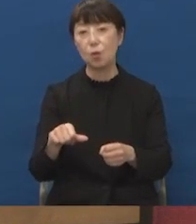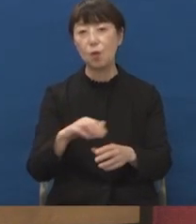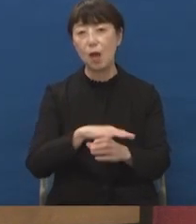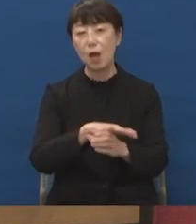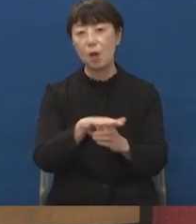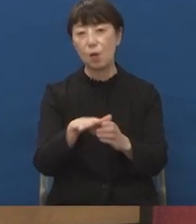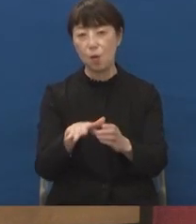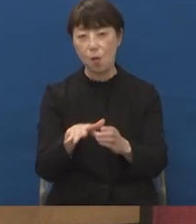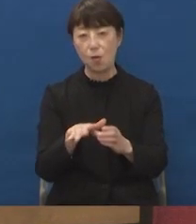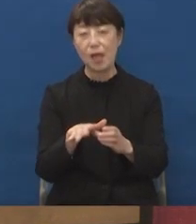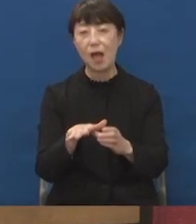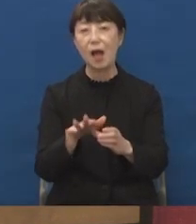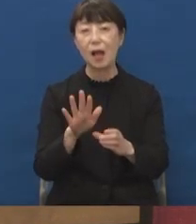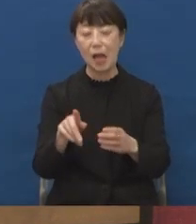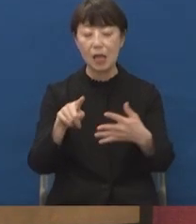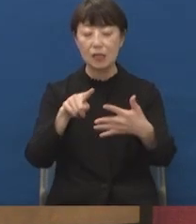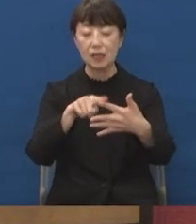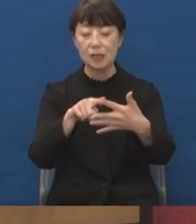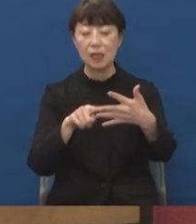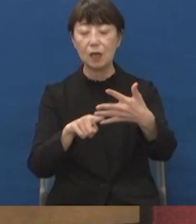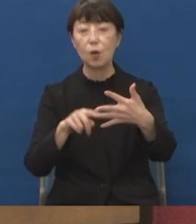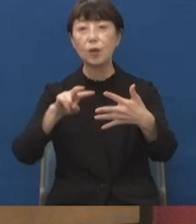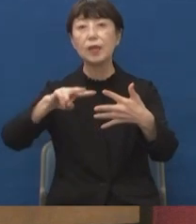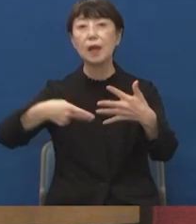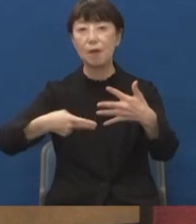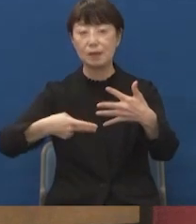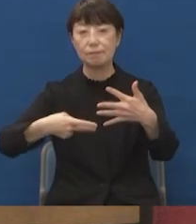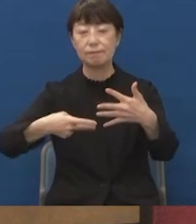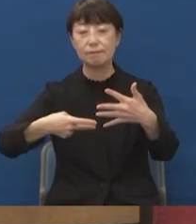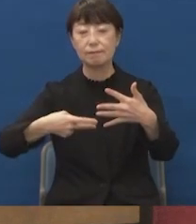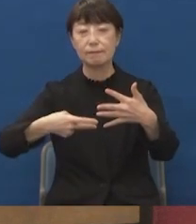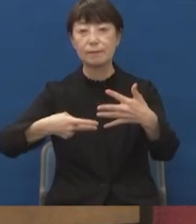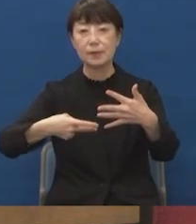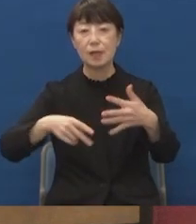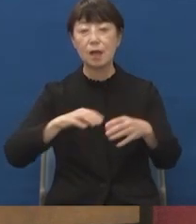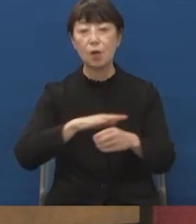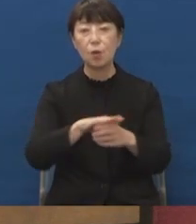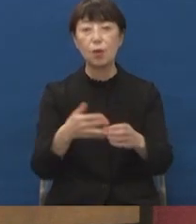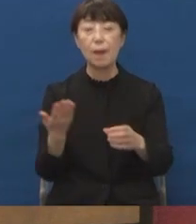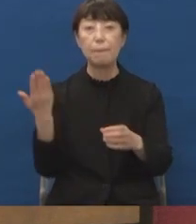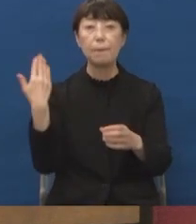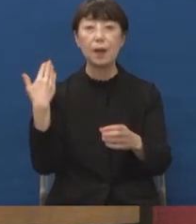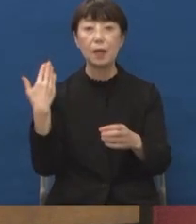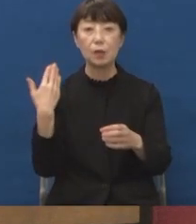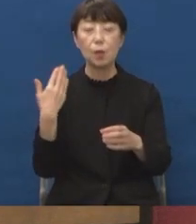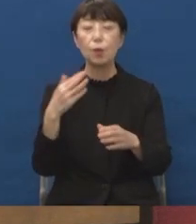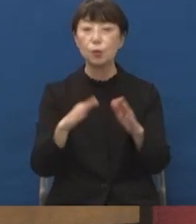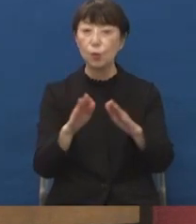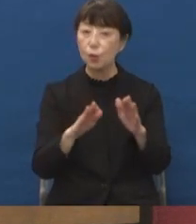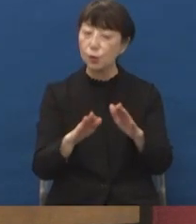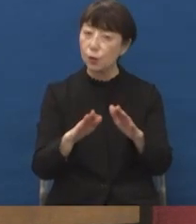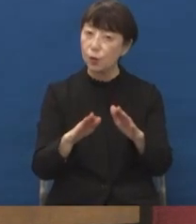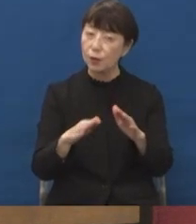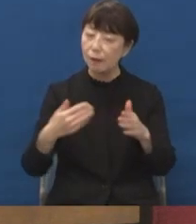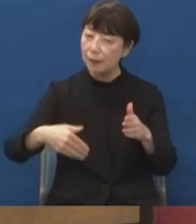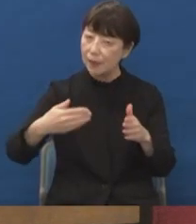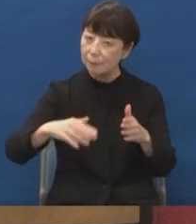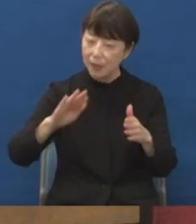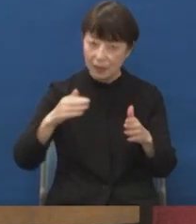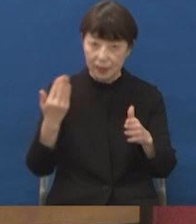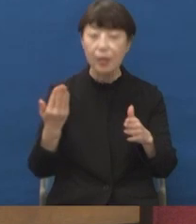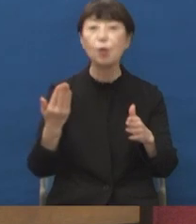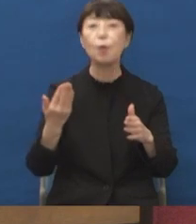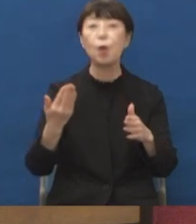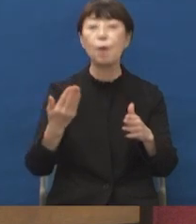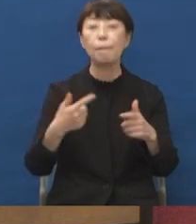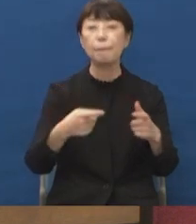染症の位置づけが5類に移行したことにより、コロナ禍前の状況には及ばないものの、市バス地下鉄